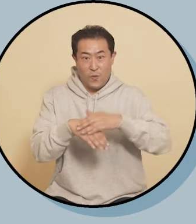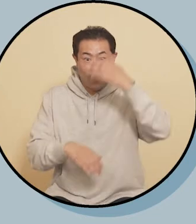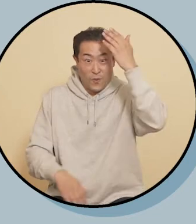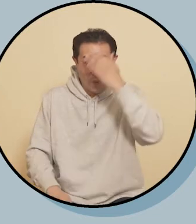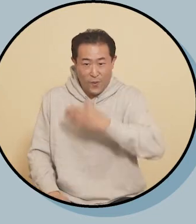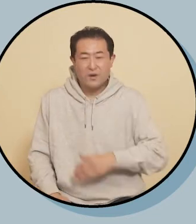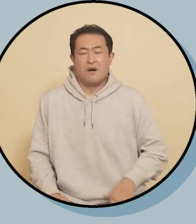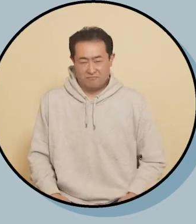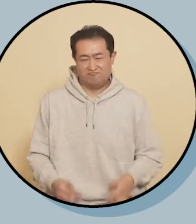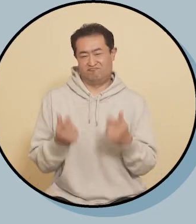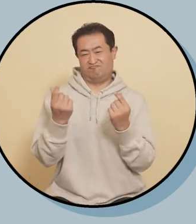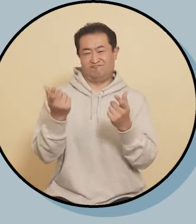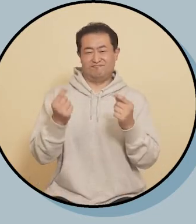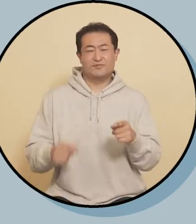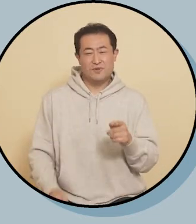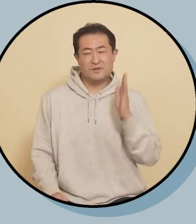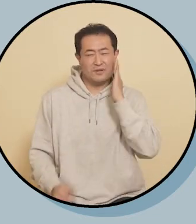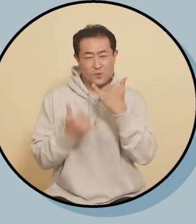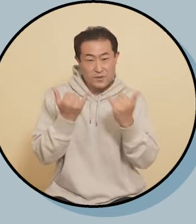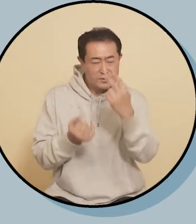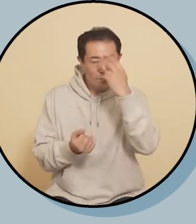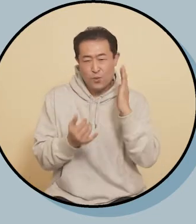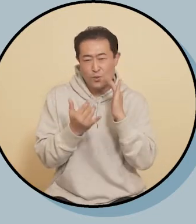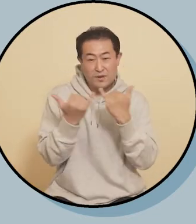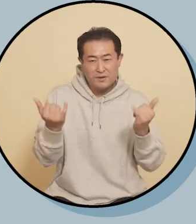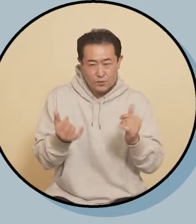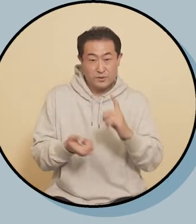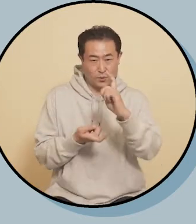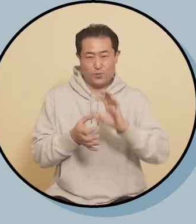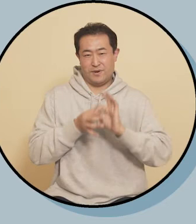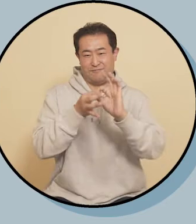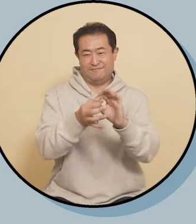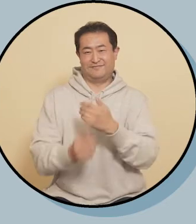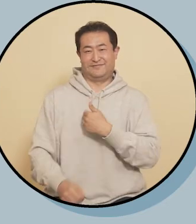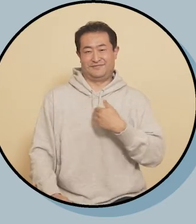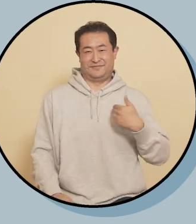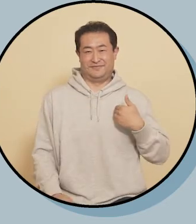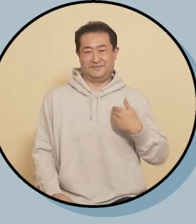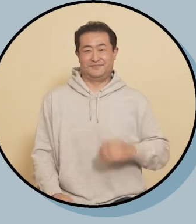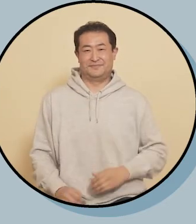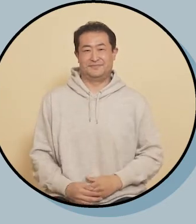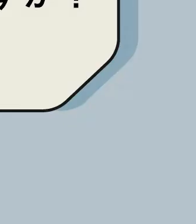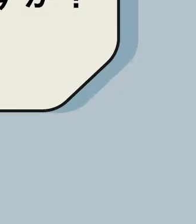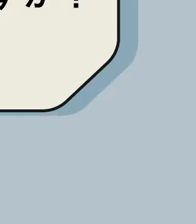こういったコミュニケーションをとって来ないねやっていき声の足と見えなく手首の人に言葉を伝えていきます